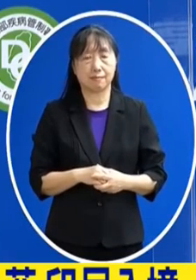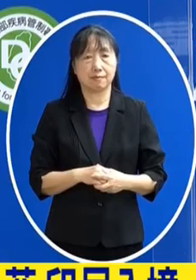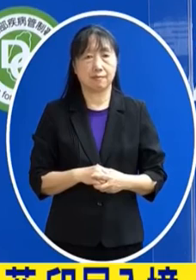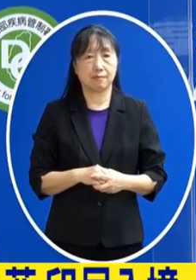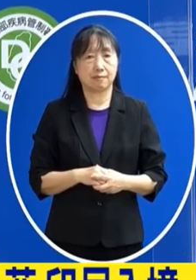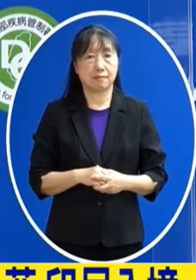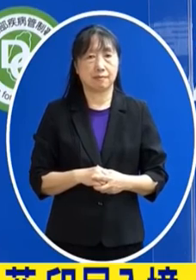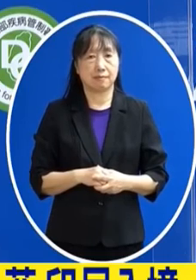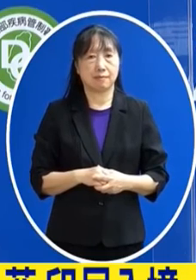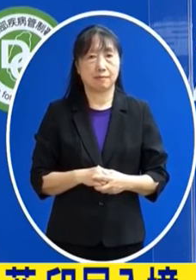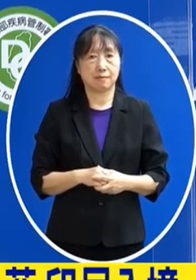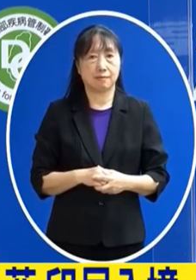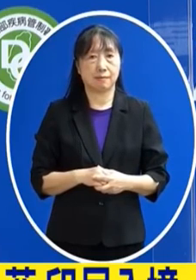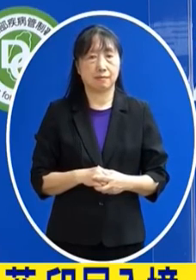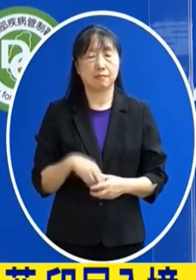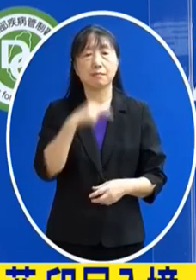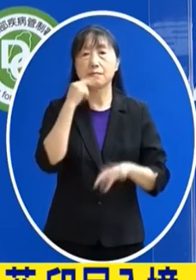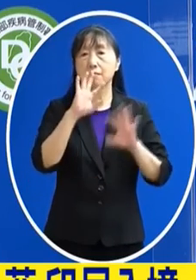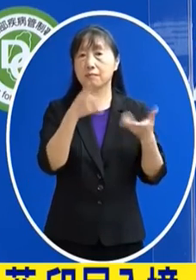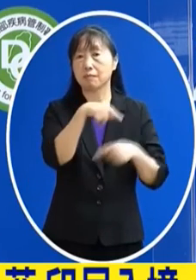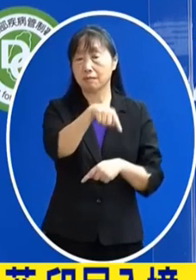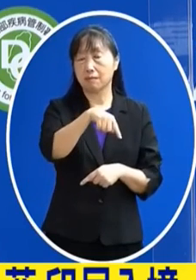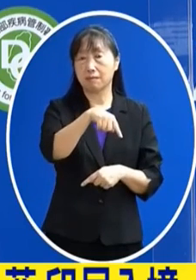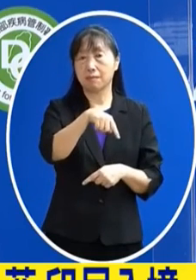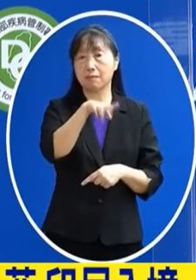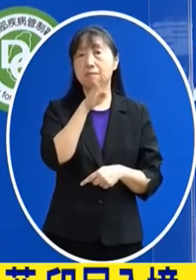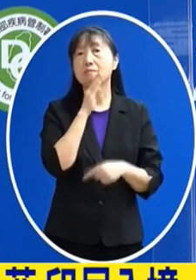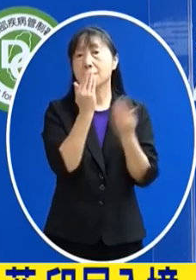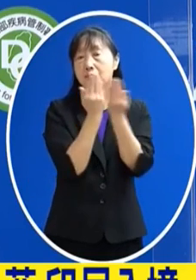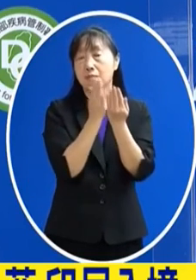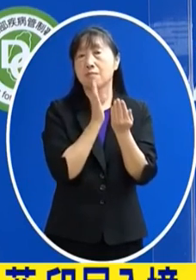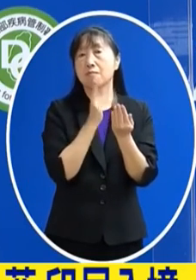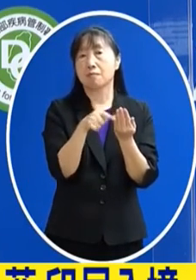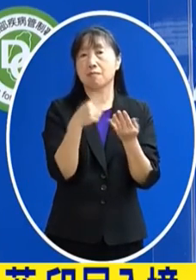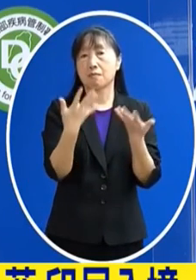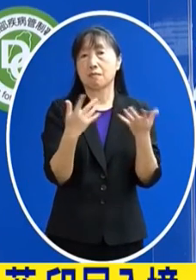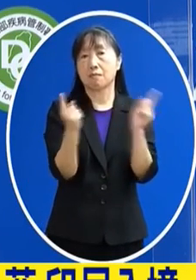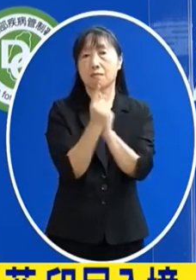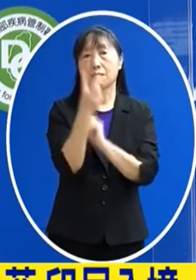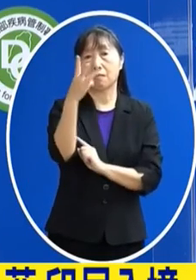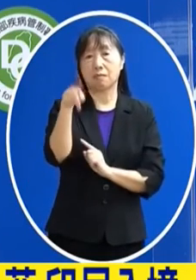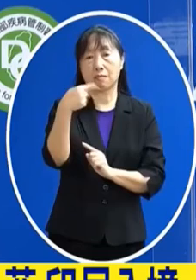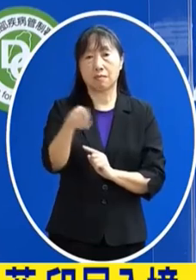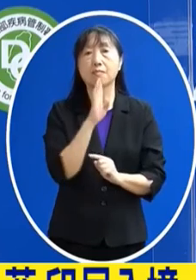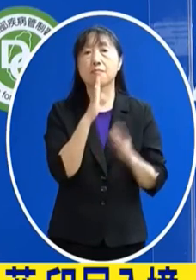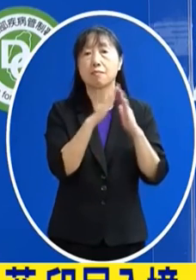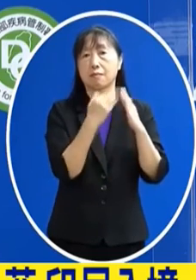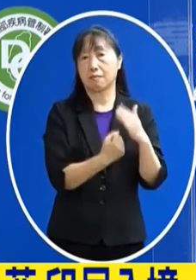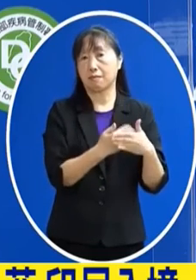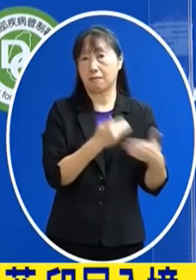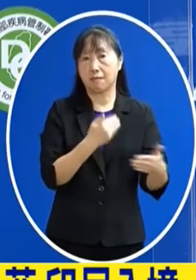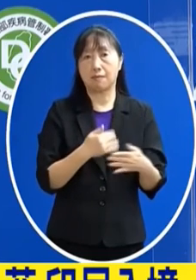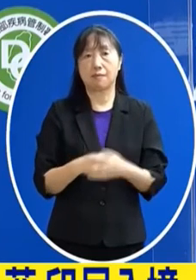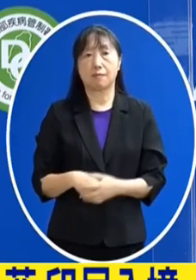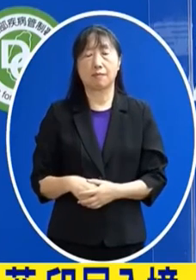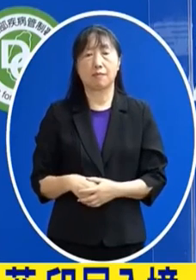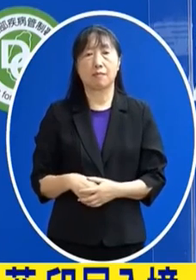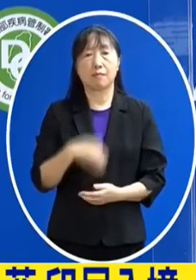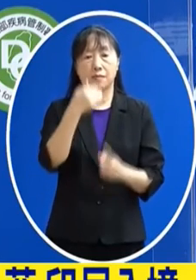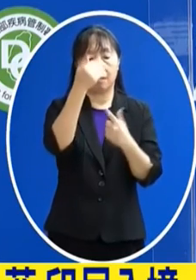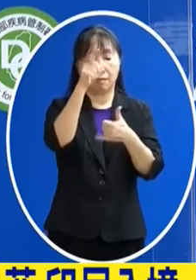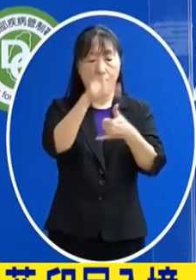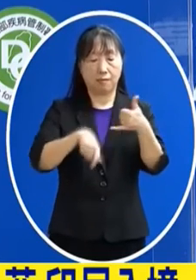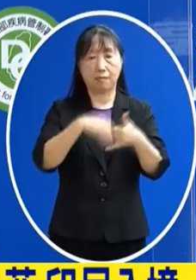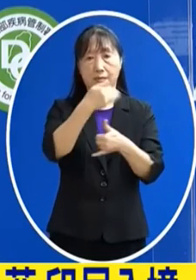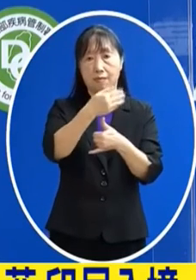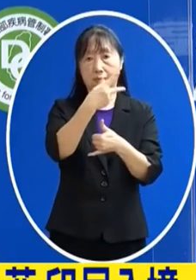国英国就学的哈，在有三位列为居家隔离，那972哈，